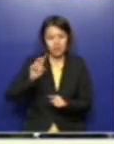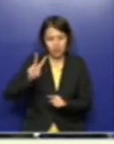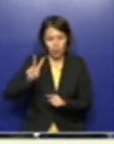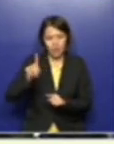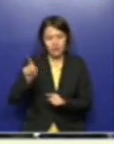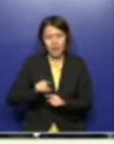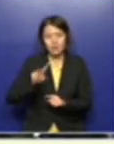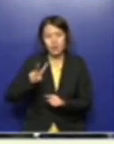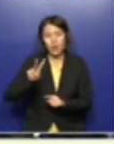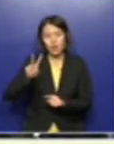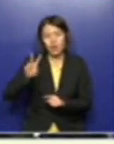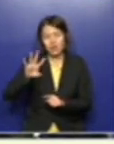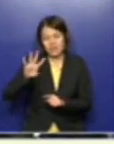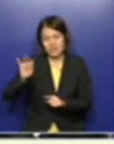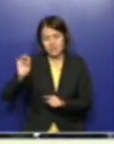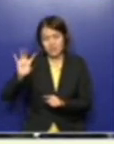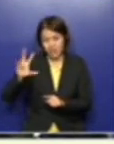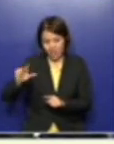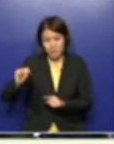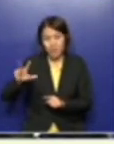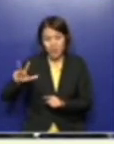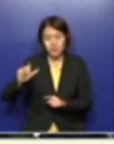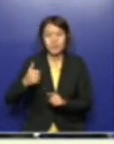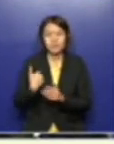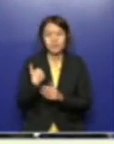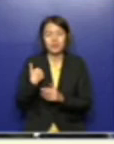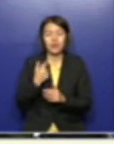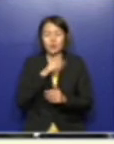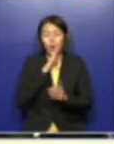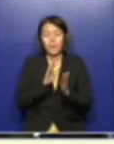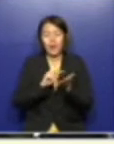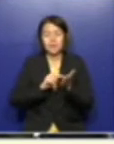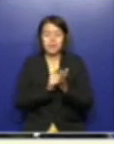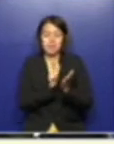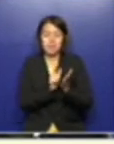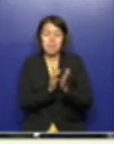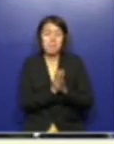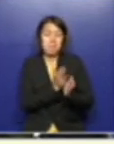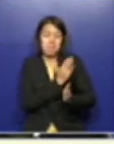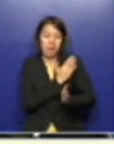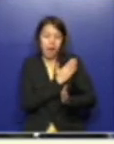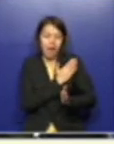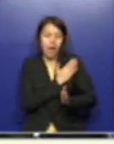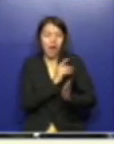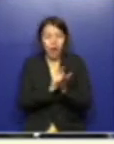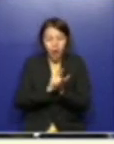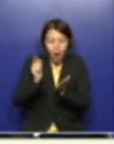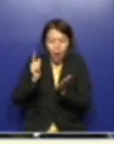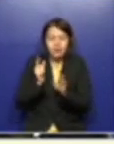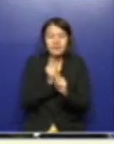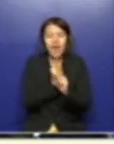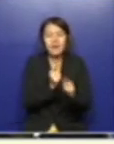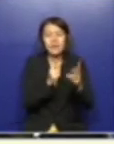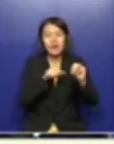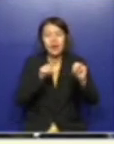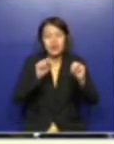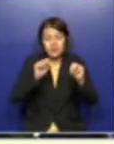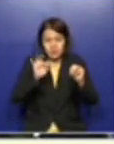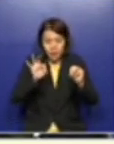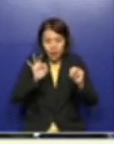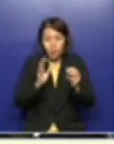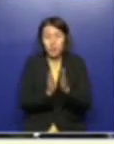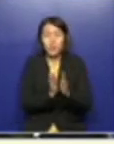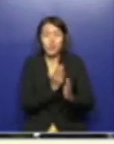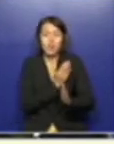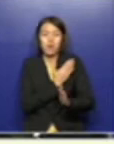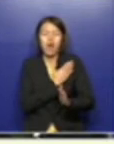6782/2543ว่าการขาดจากความเป็นภิกษุตามมาตรา29พระภิกษุนั้นต้องมี